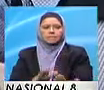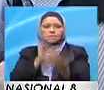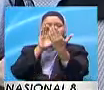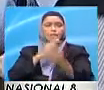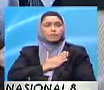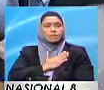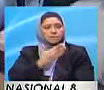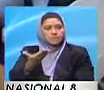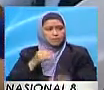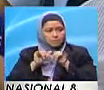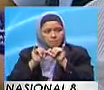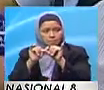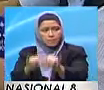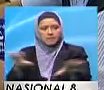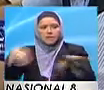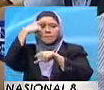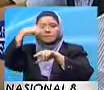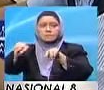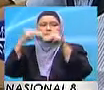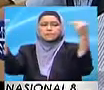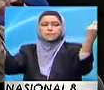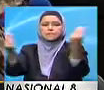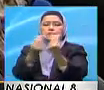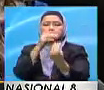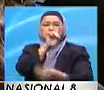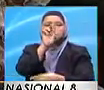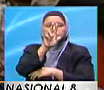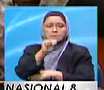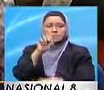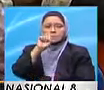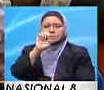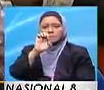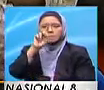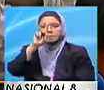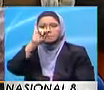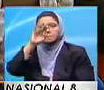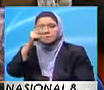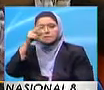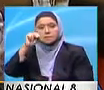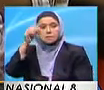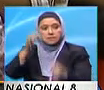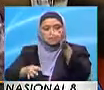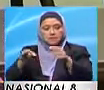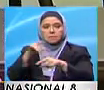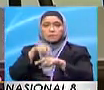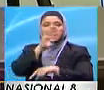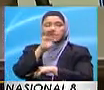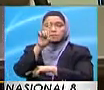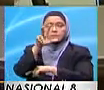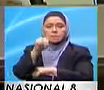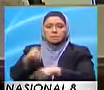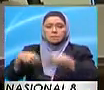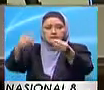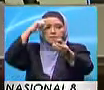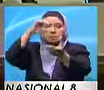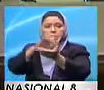Malah komitmen turut disuarakan khusus buat masyarakat di Dun Skinchan sekiranya Budiman diberi kepercayaan untuk memimpin Parlimen Sungai